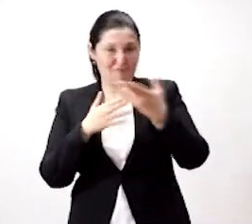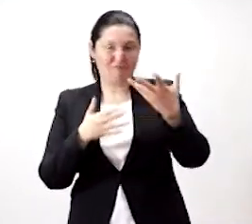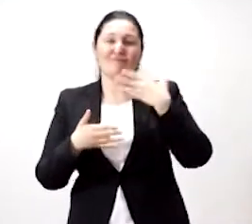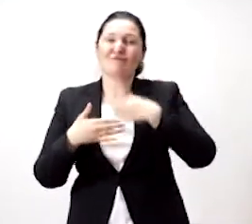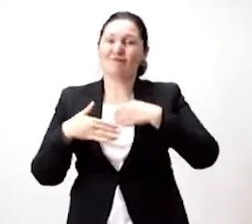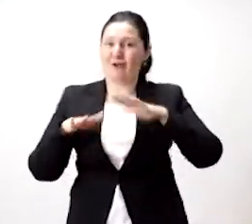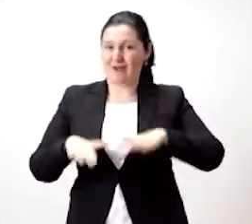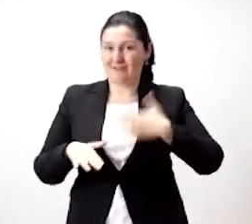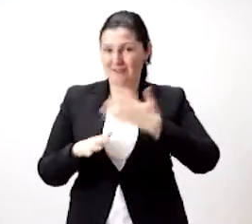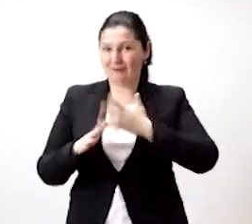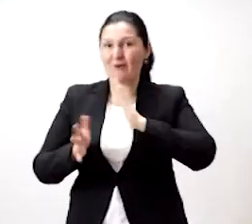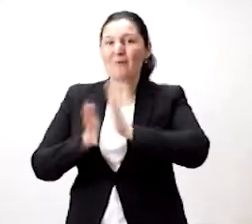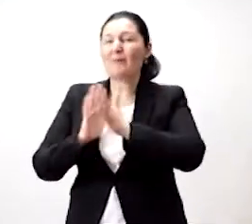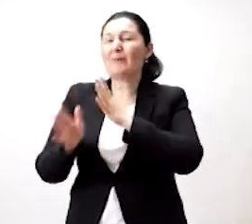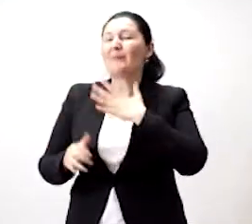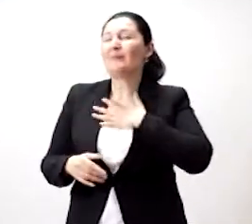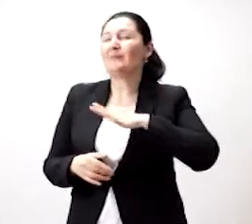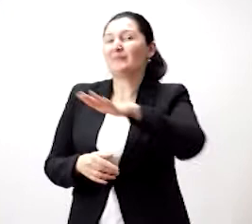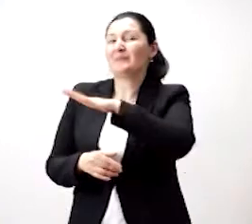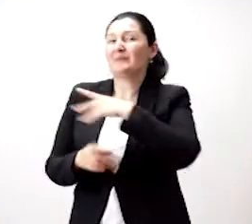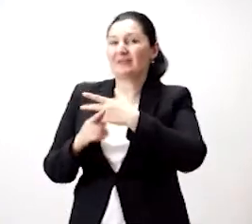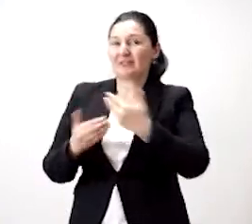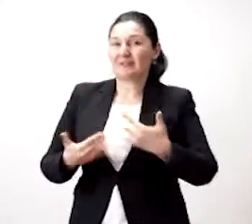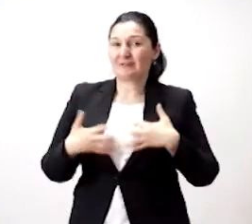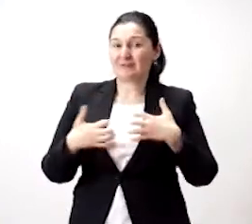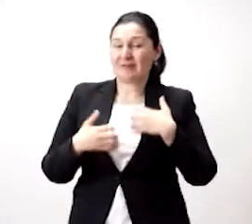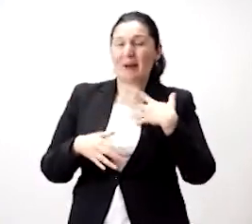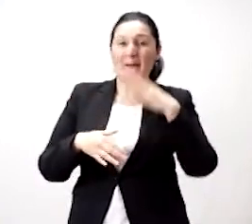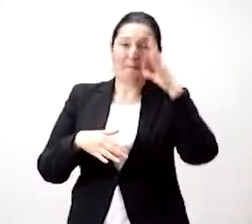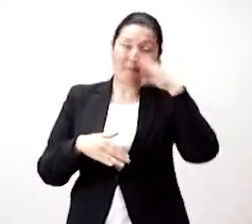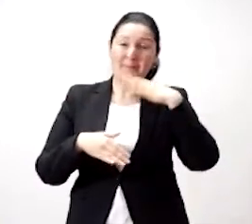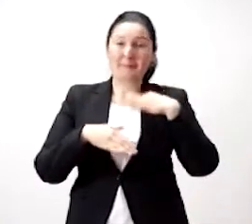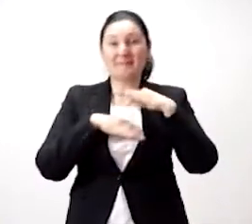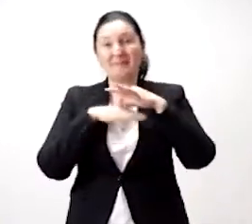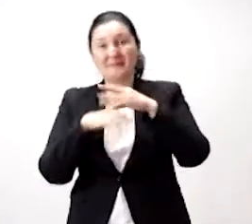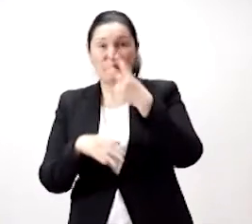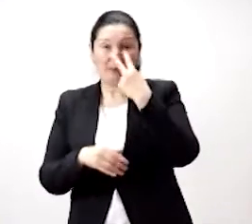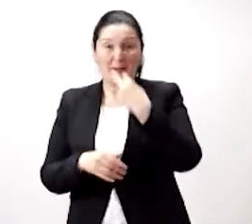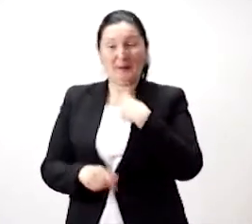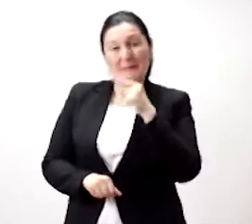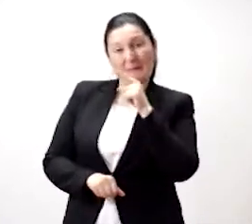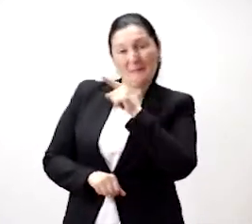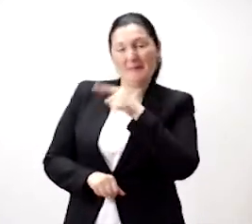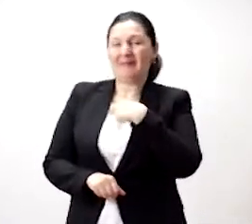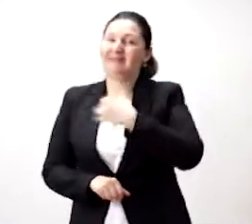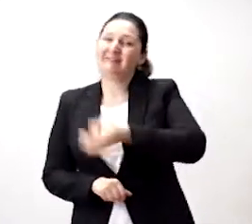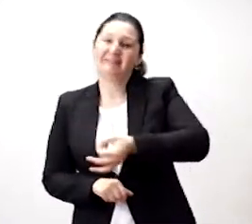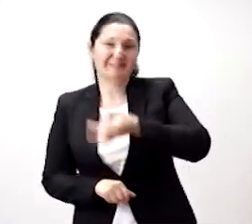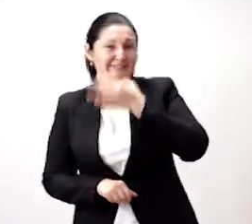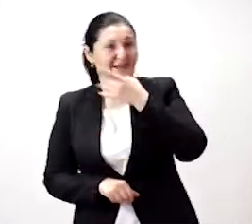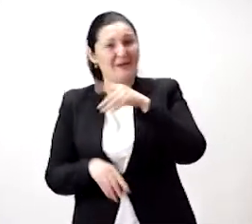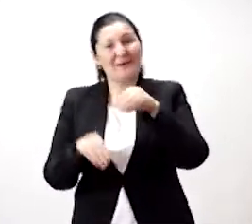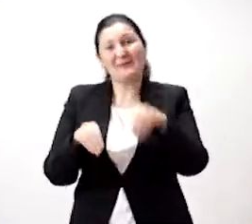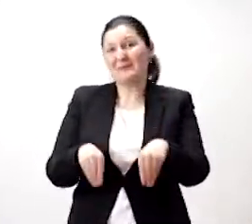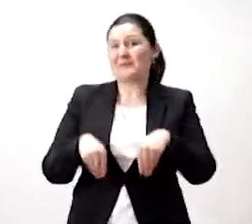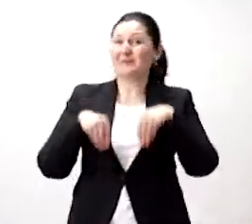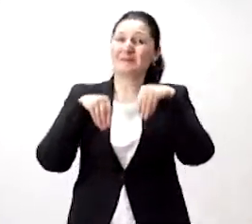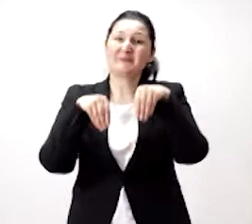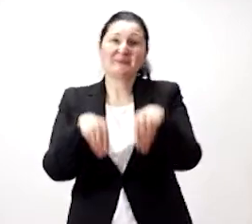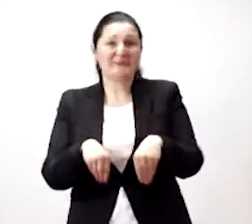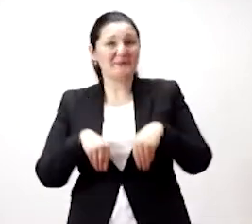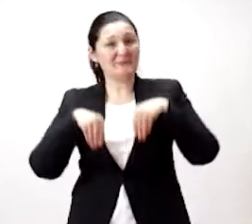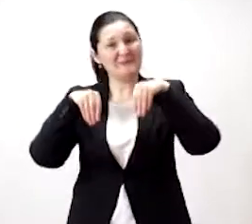дидам. Ману додарчамро падарам ба тамошо бурда буданд. Хело ба ман писянд омад. Вай!